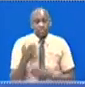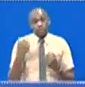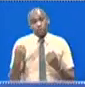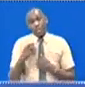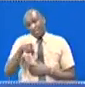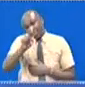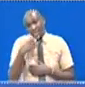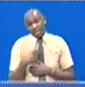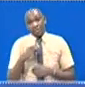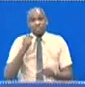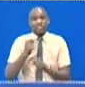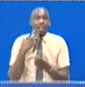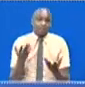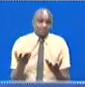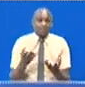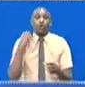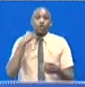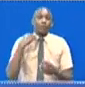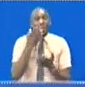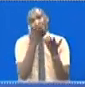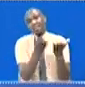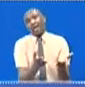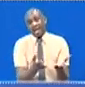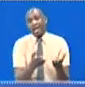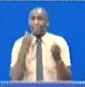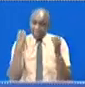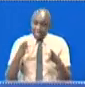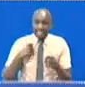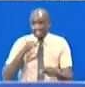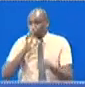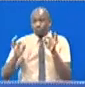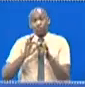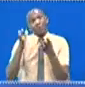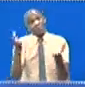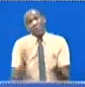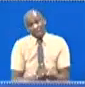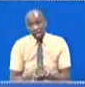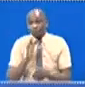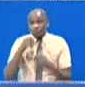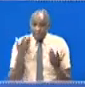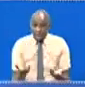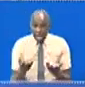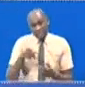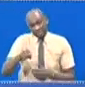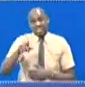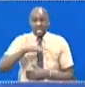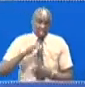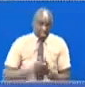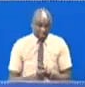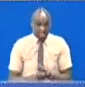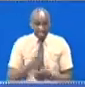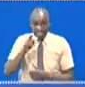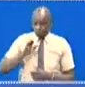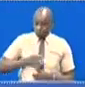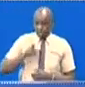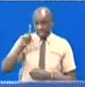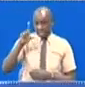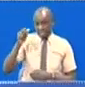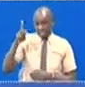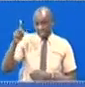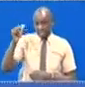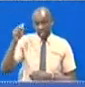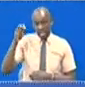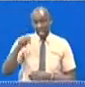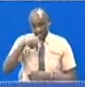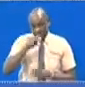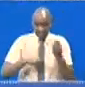sasa, wengine wameingia hata kwa wizi. Wengine mnasikia vile wanachomachoma. Si ni kutoka Kiumbu. Mama Lilian Nyanchama ni mwanabiashara